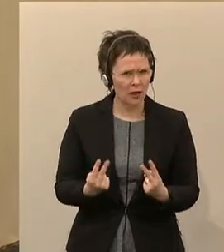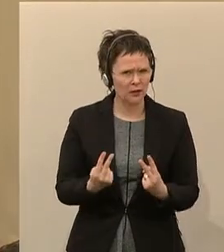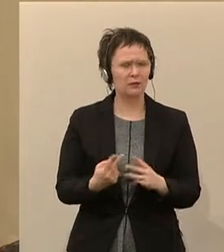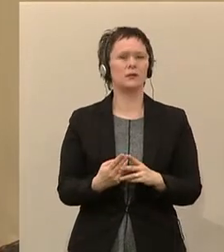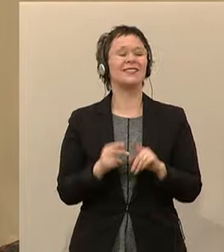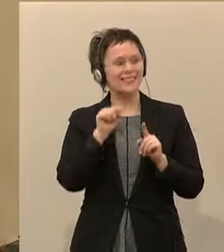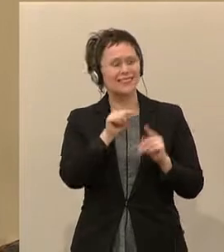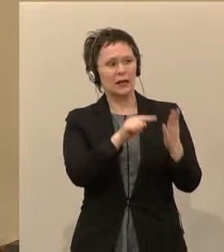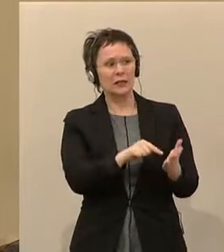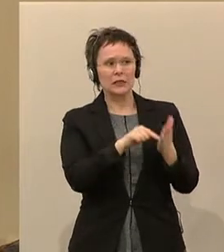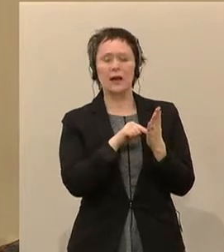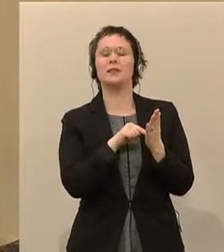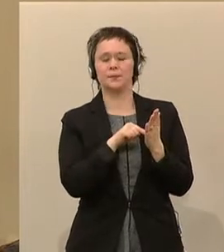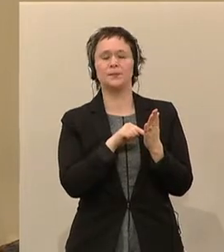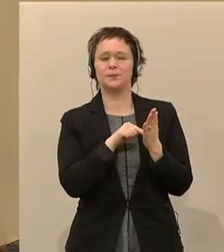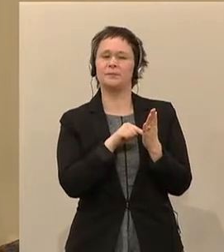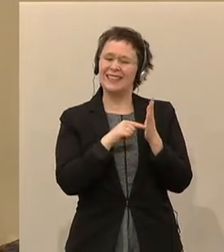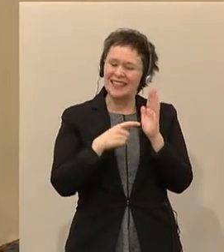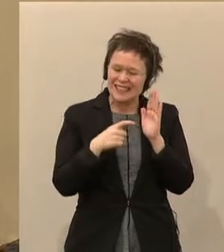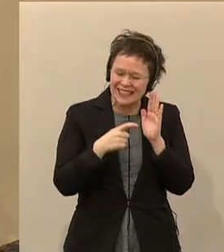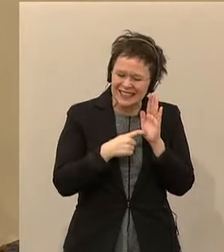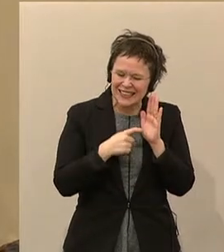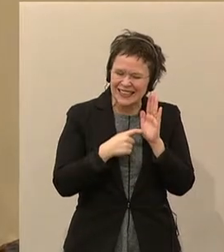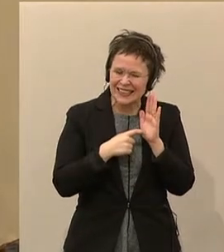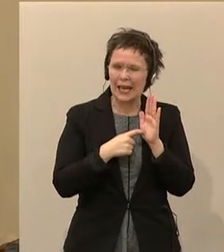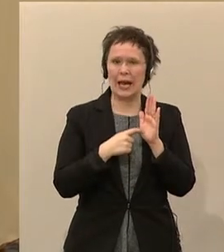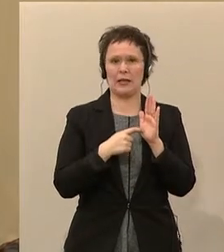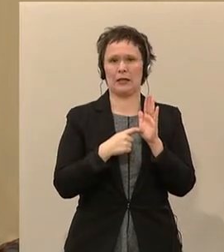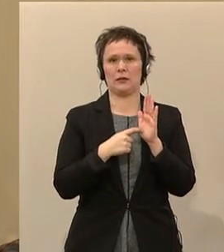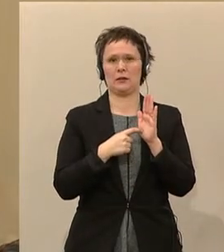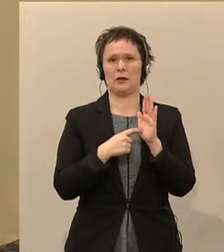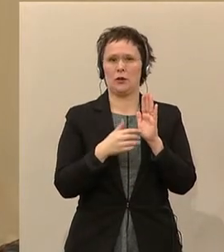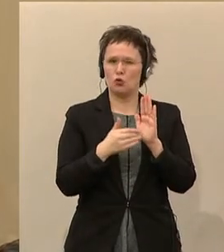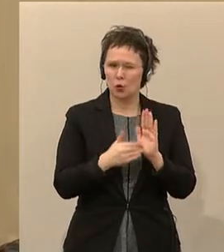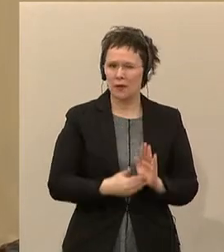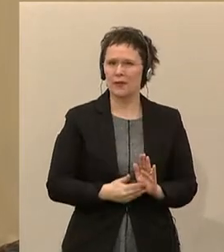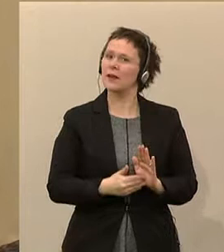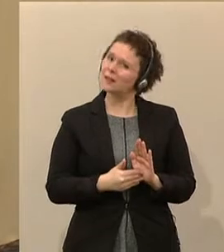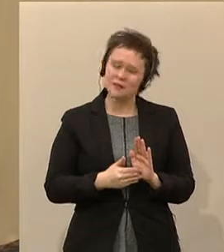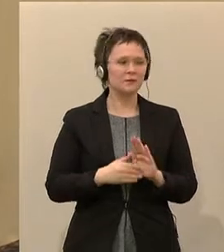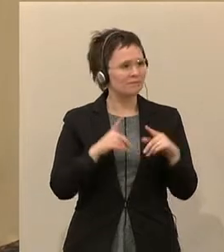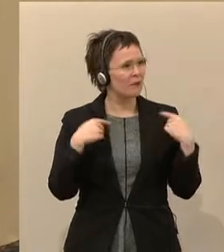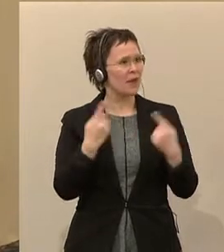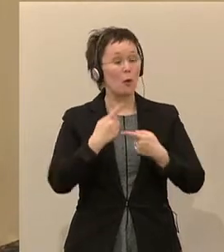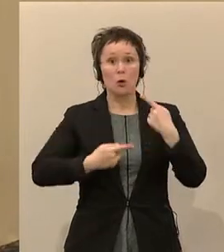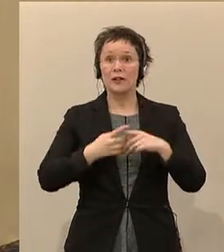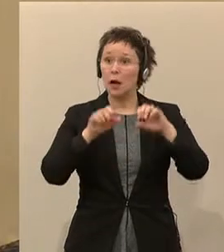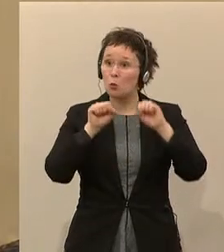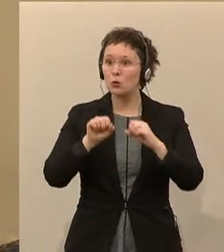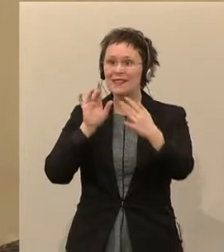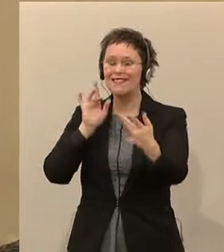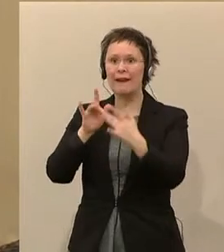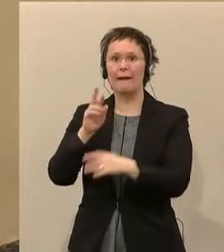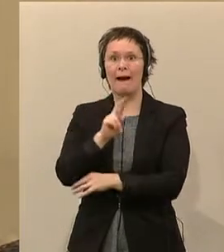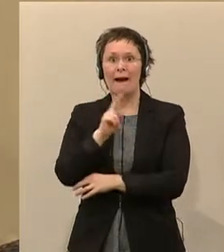notwendig es ist, dass wir uns in der Politik aktiv gegen rechtsextreme und demokratiefeindliche Ideologien und